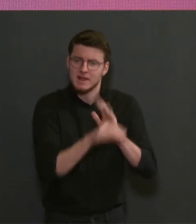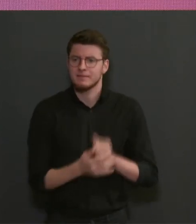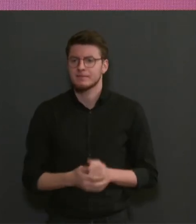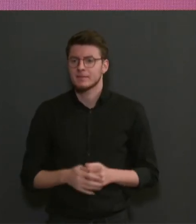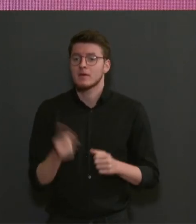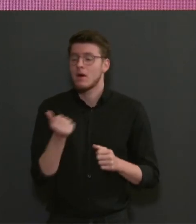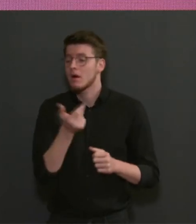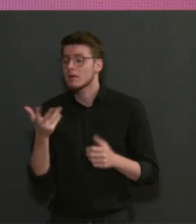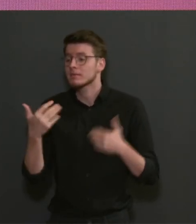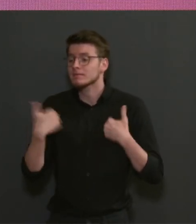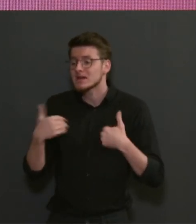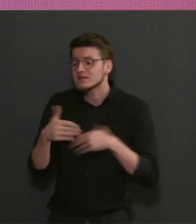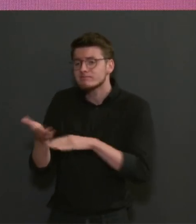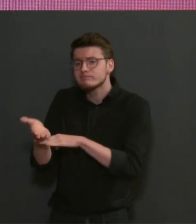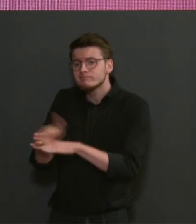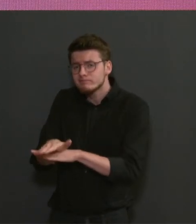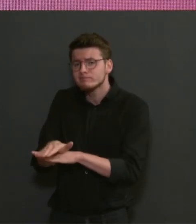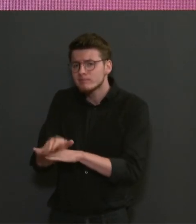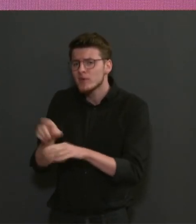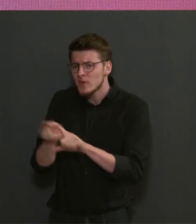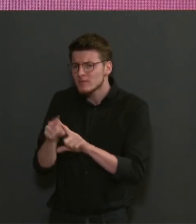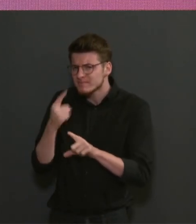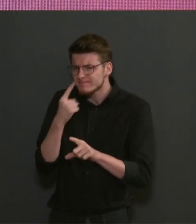tempo lichtjes vertragen.